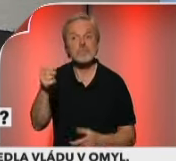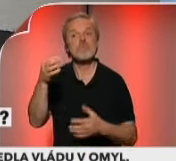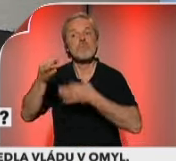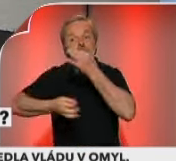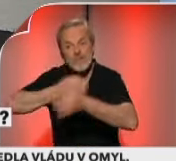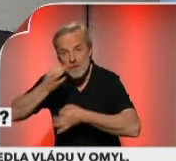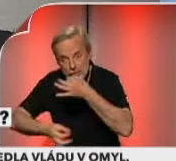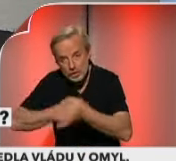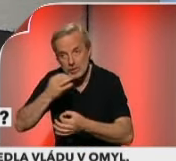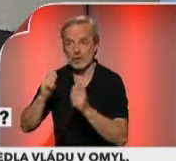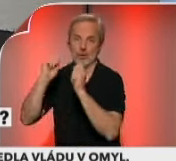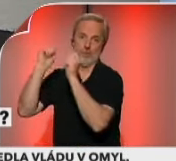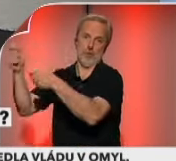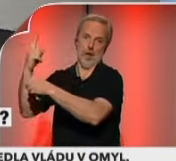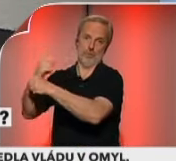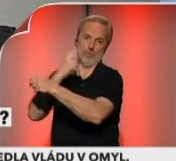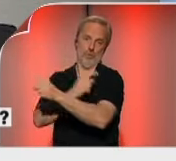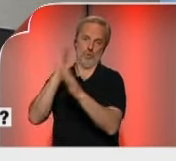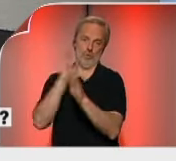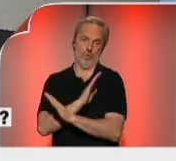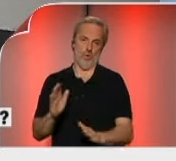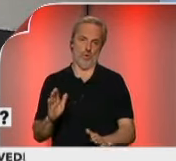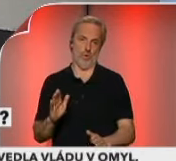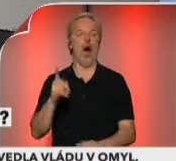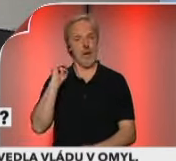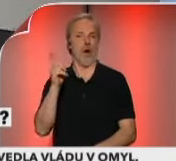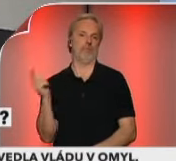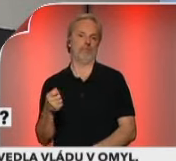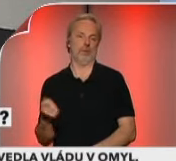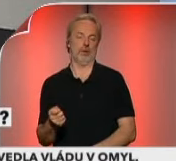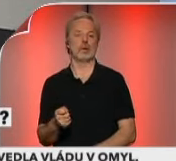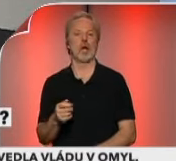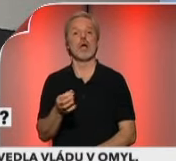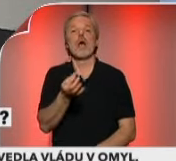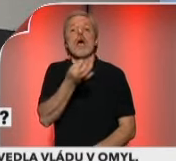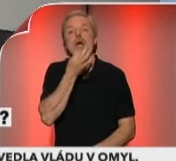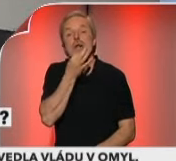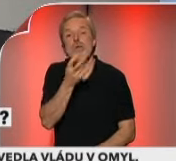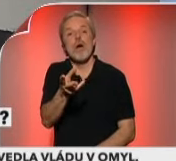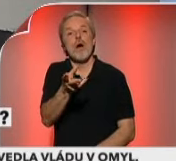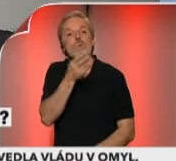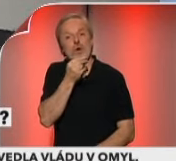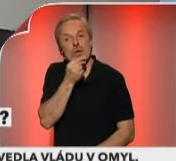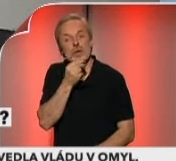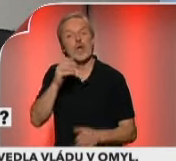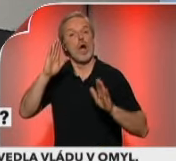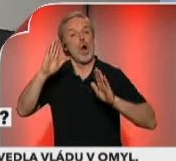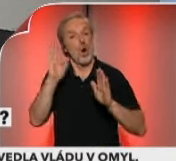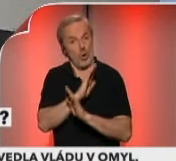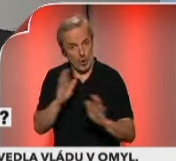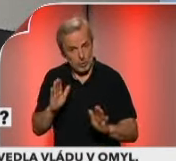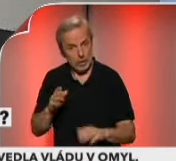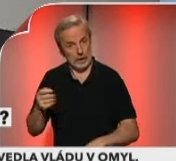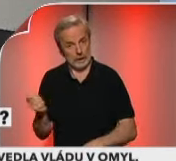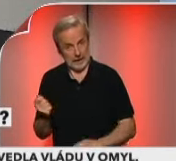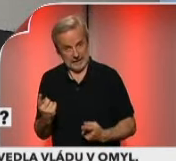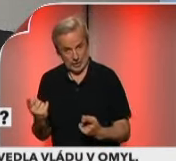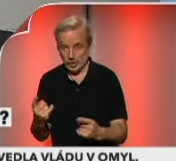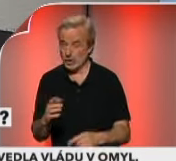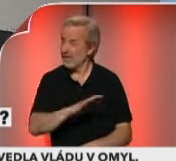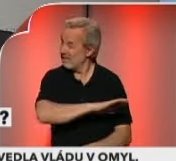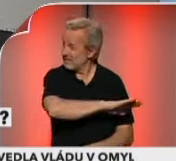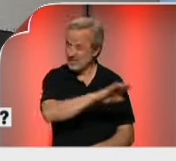Jasná trestněprávní odpovědnost Pokud by policie dospěla k závěru že se kriminálního činu dopustila tehdejší vláda tak já